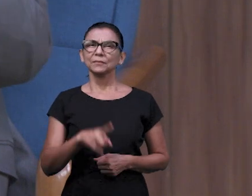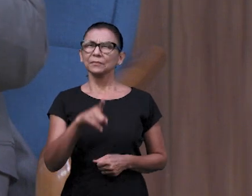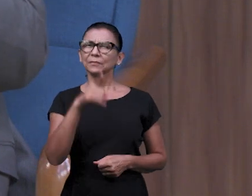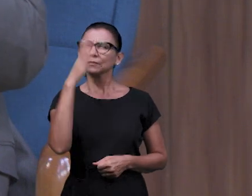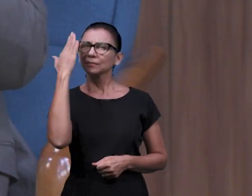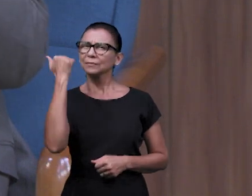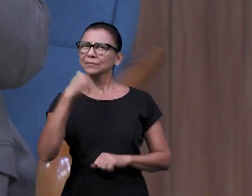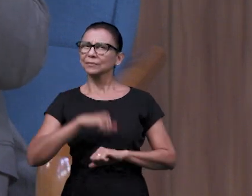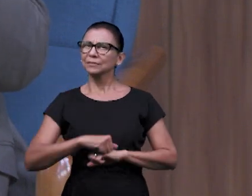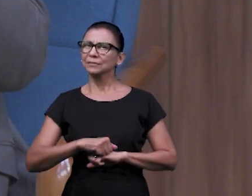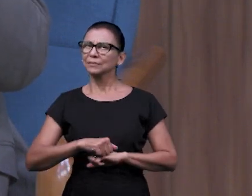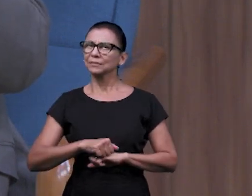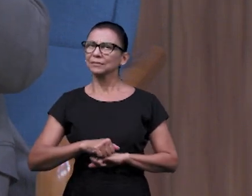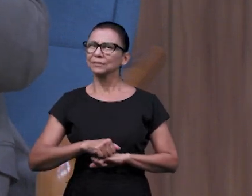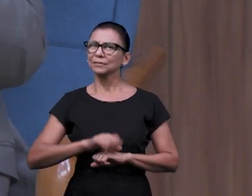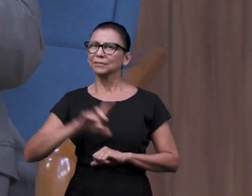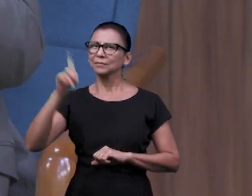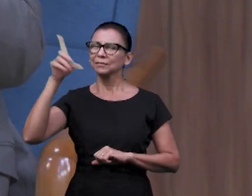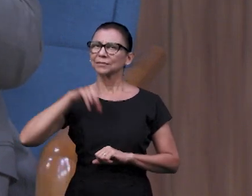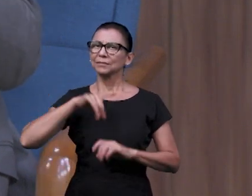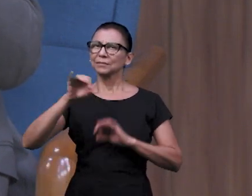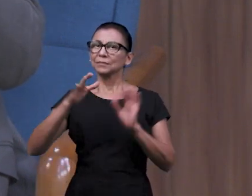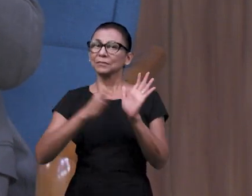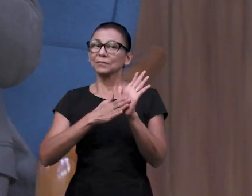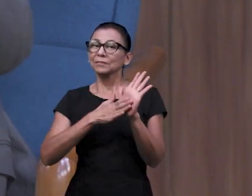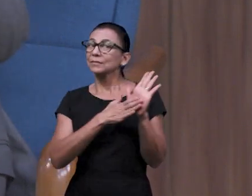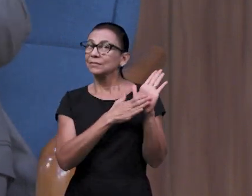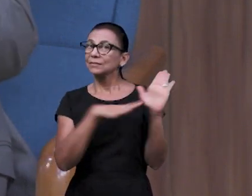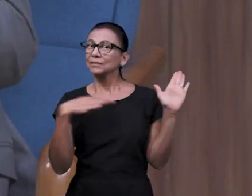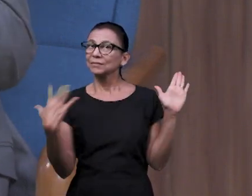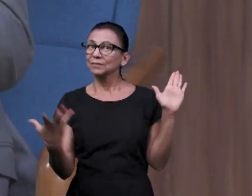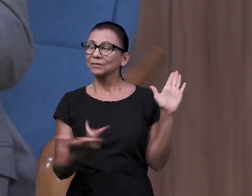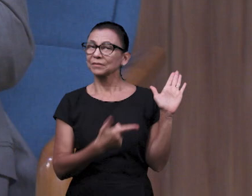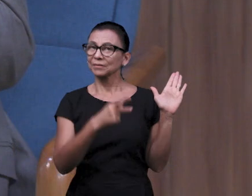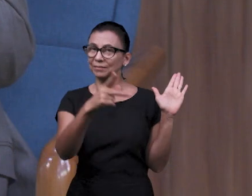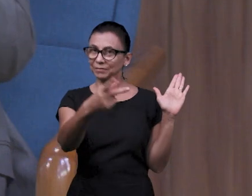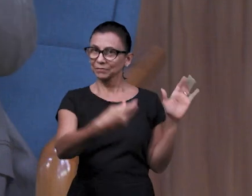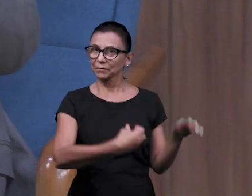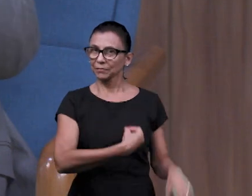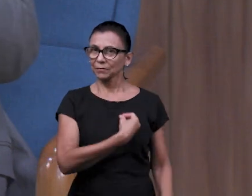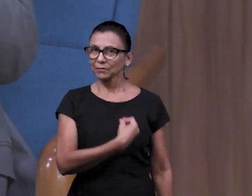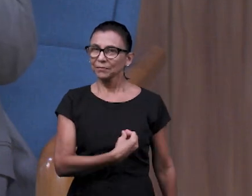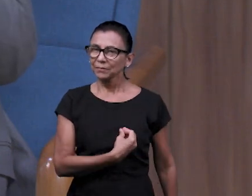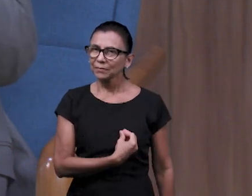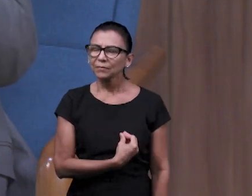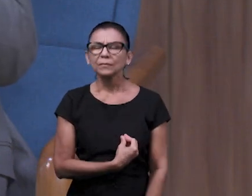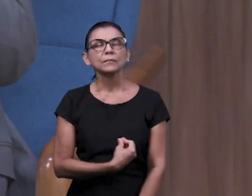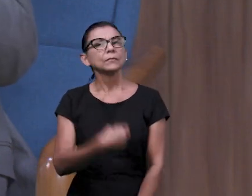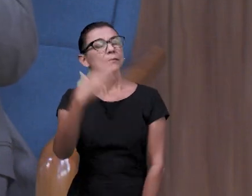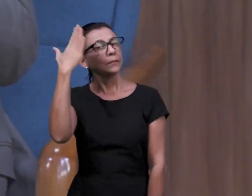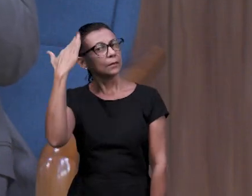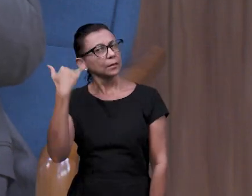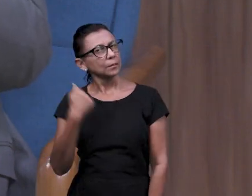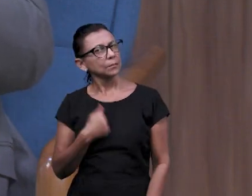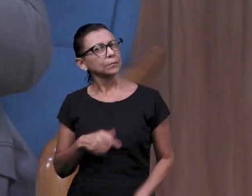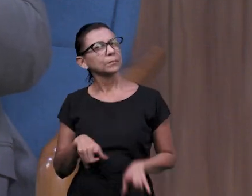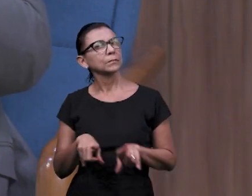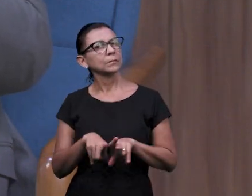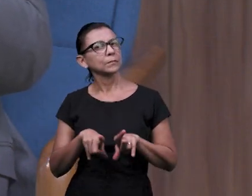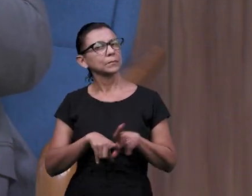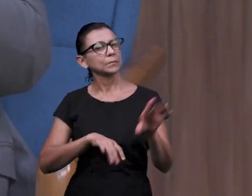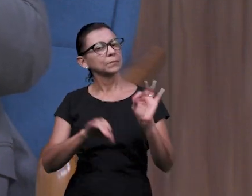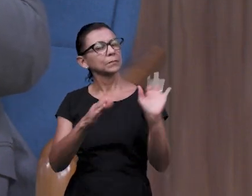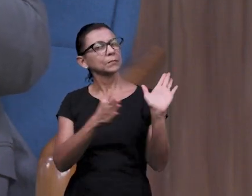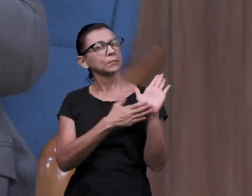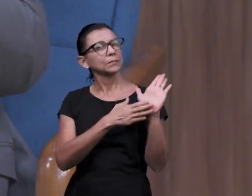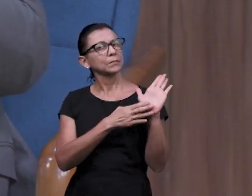Vous savez que le Seigneur Dieu, il a un projet merveilleux pour votre vie. Et vous savez aussi que ce